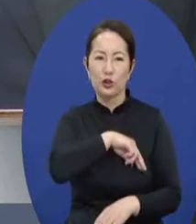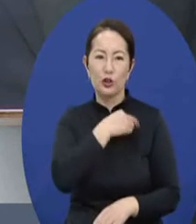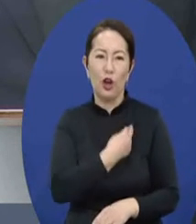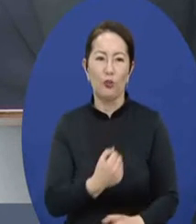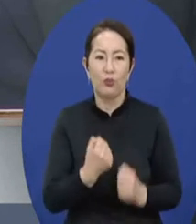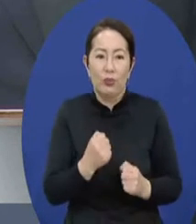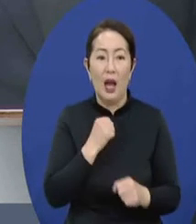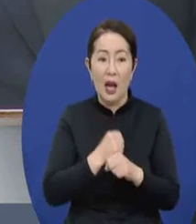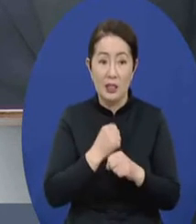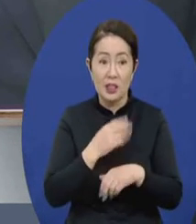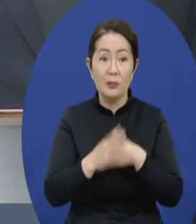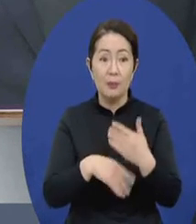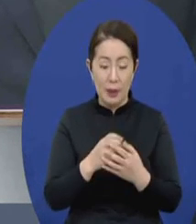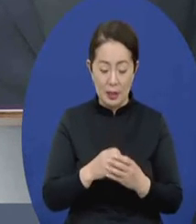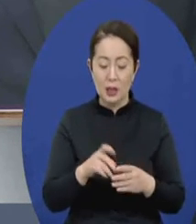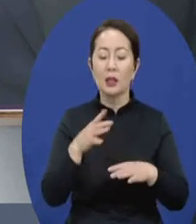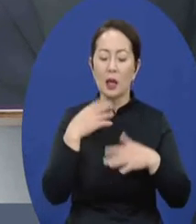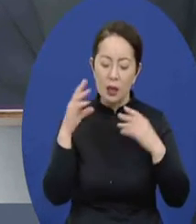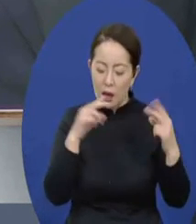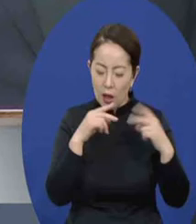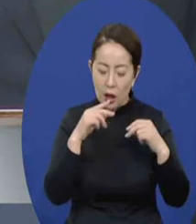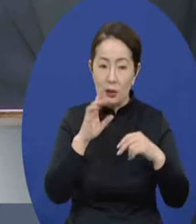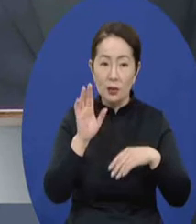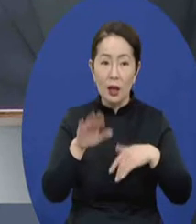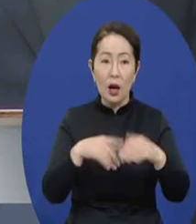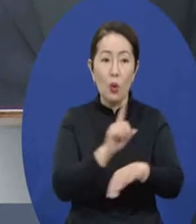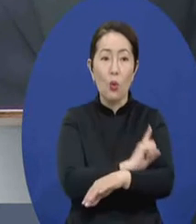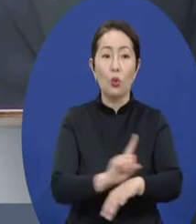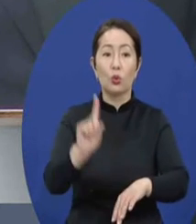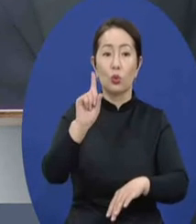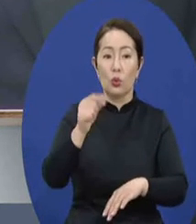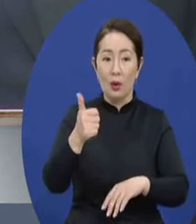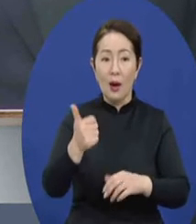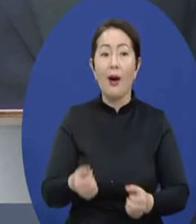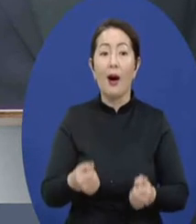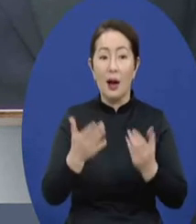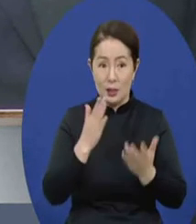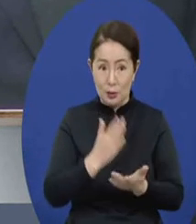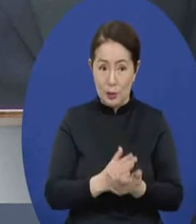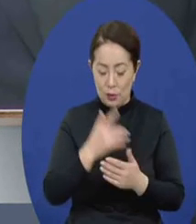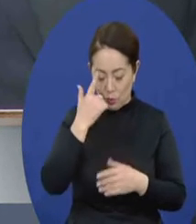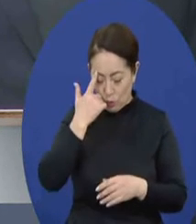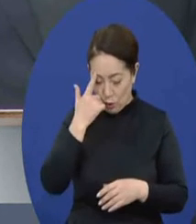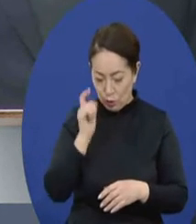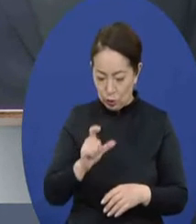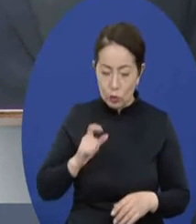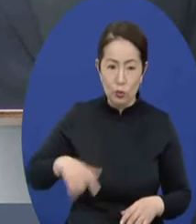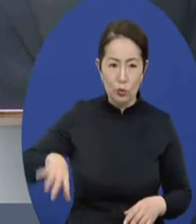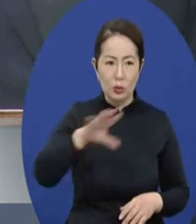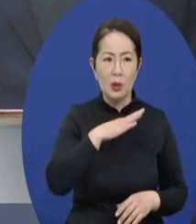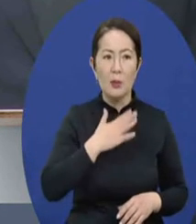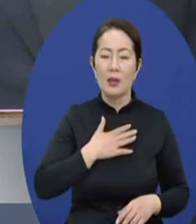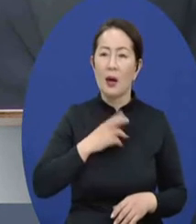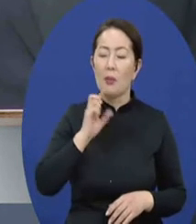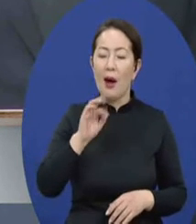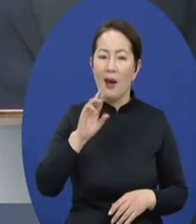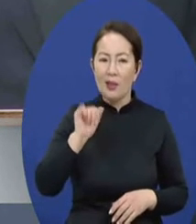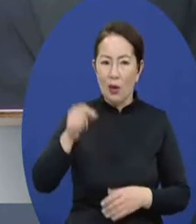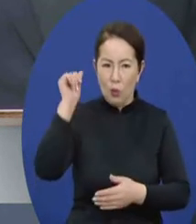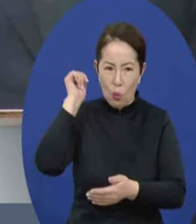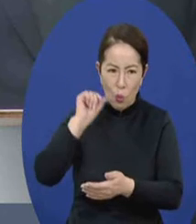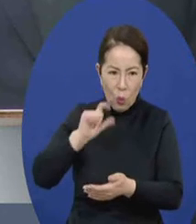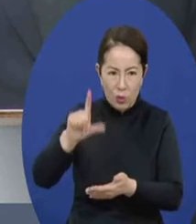ийм ажил. Тэгтээ үр дүн гарлаа. Ямар ч хэлээ гэсэн Монголын ард түмэн баялгаа үнэтэй авч ирсэн